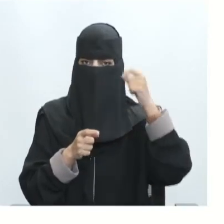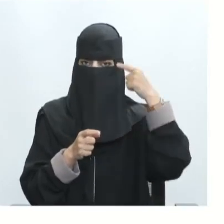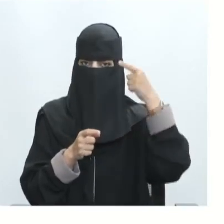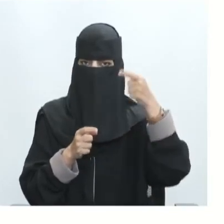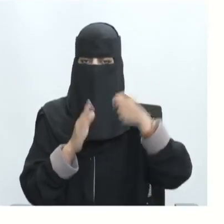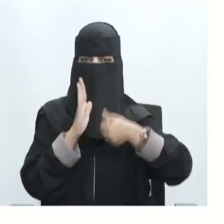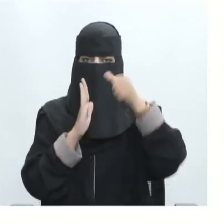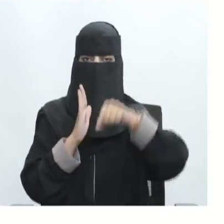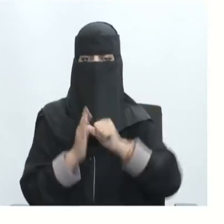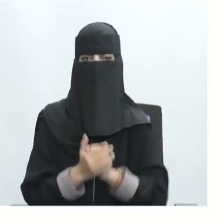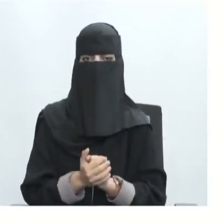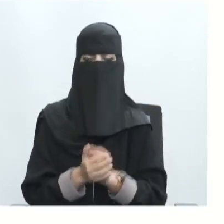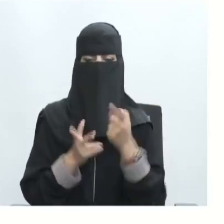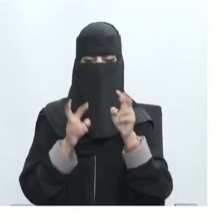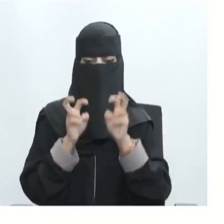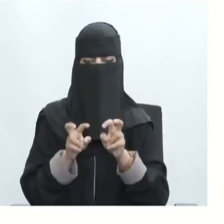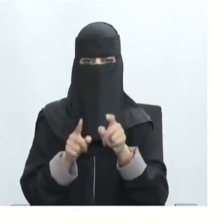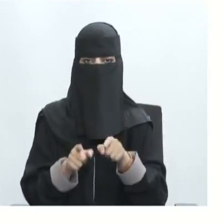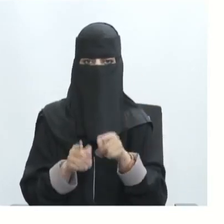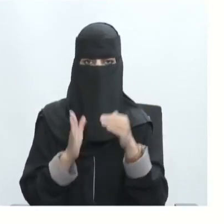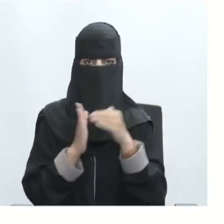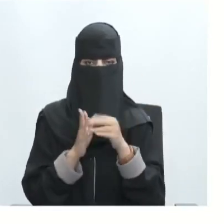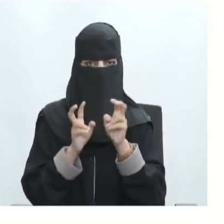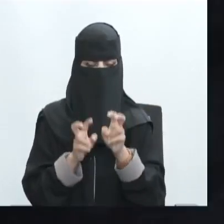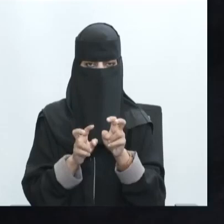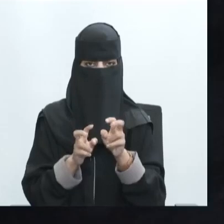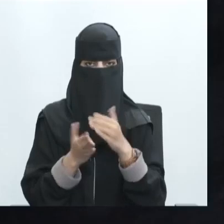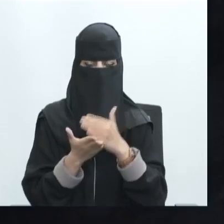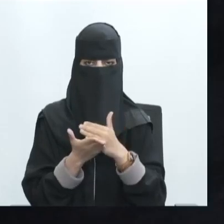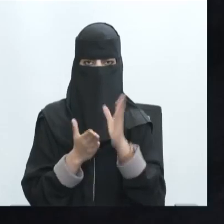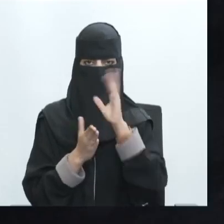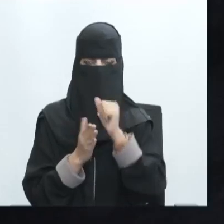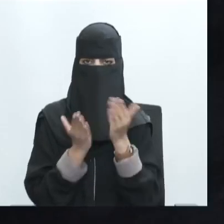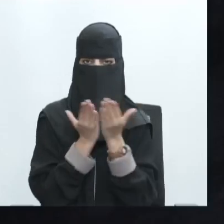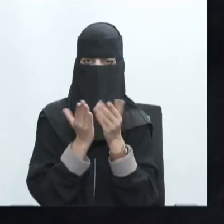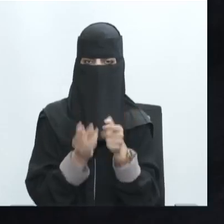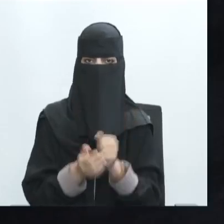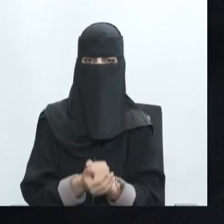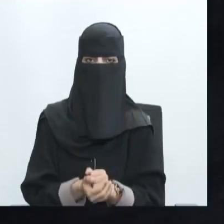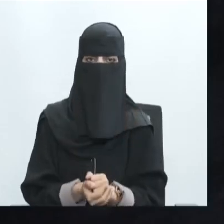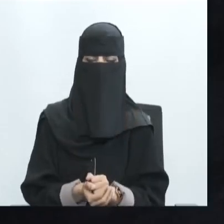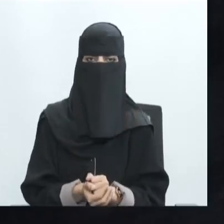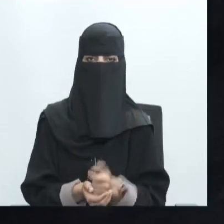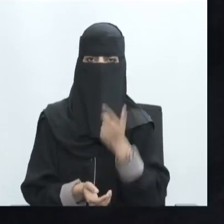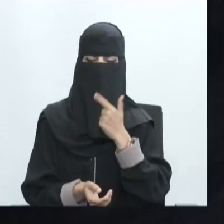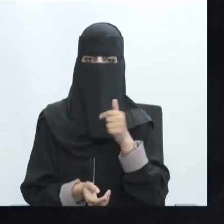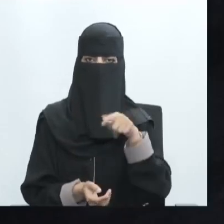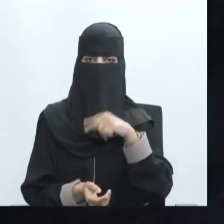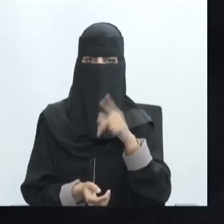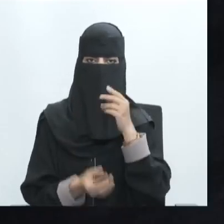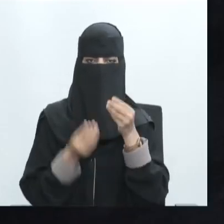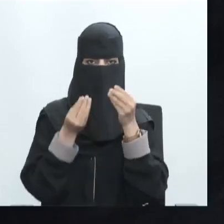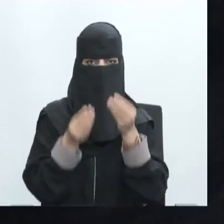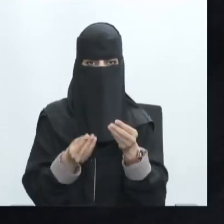الناقد نتوقف عند هذه النقطه وننهي هذا الدرس واتمنى ان اكون